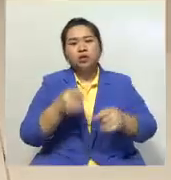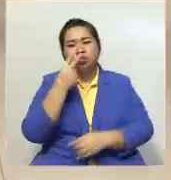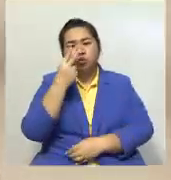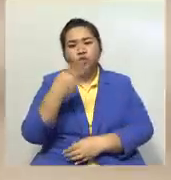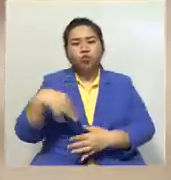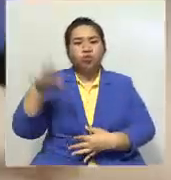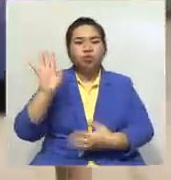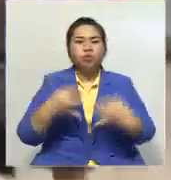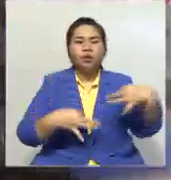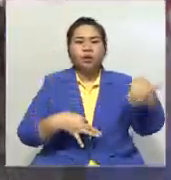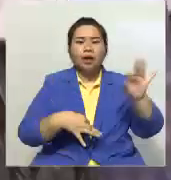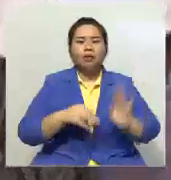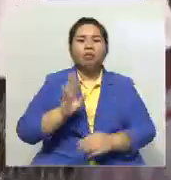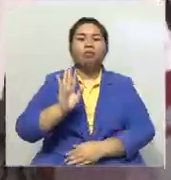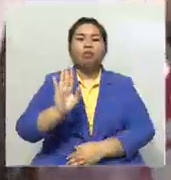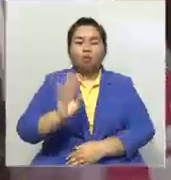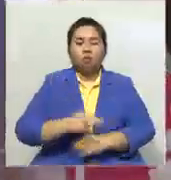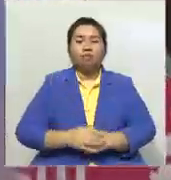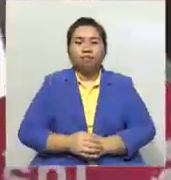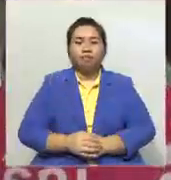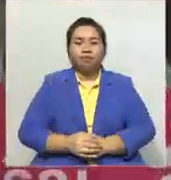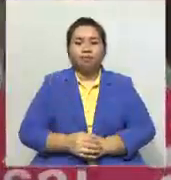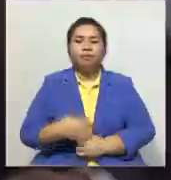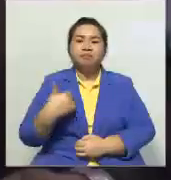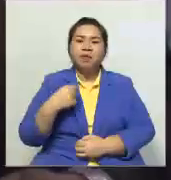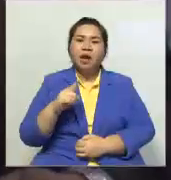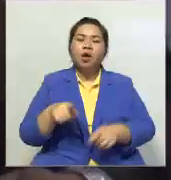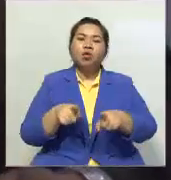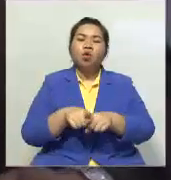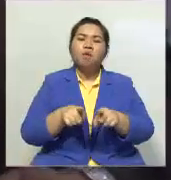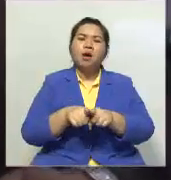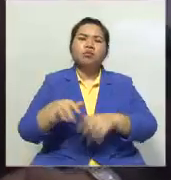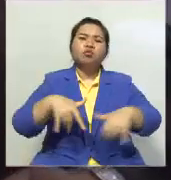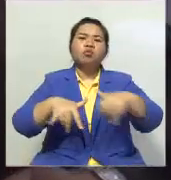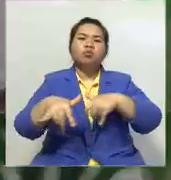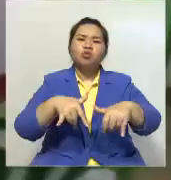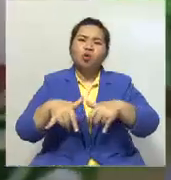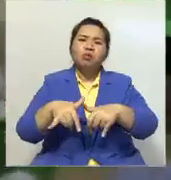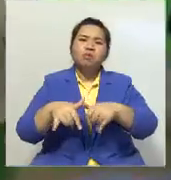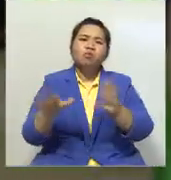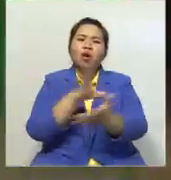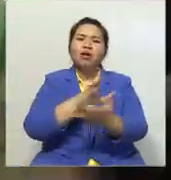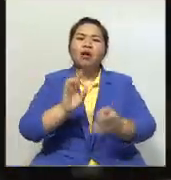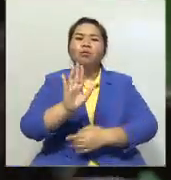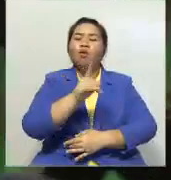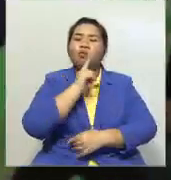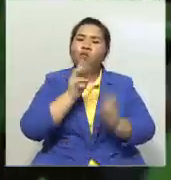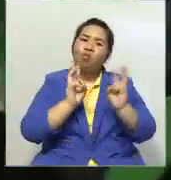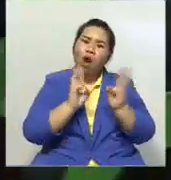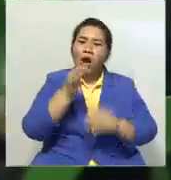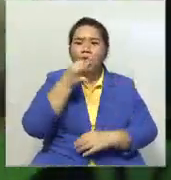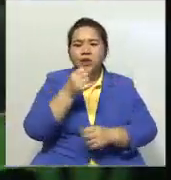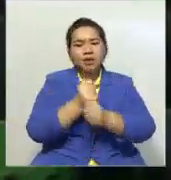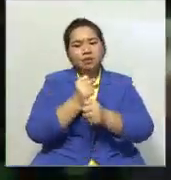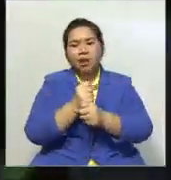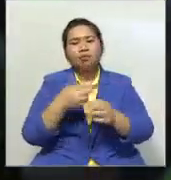ที่อ่อนช้อยงดงามในชุดฟ้อนรำพื้นเมืองที่แสดงให้เห็นถึงการเล่นของชาวบ้านหลังว่างจากกิจการงานสวยงามม